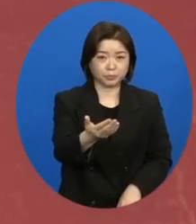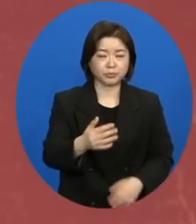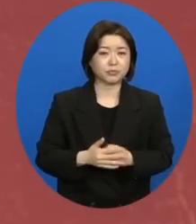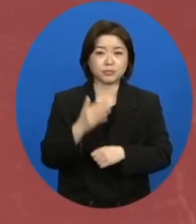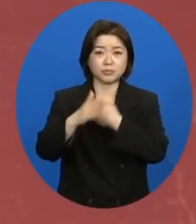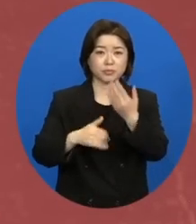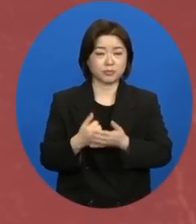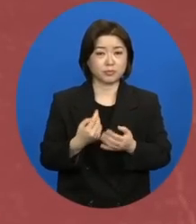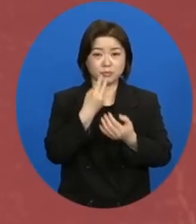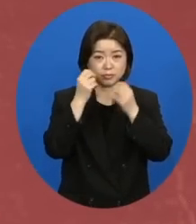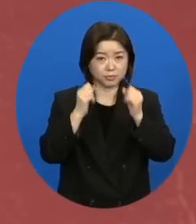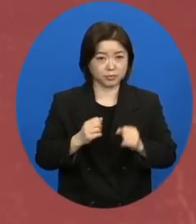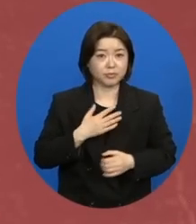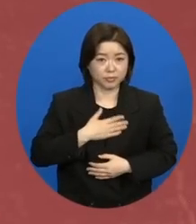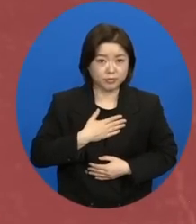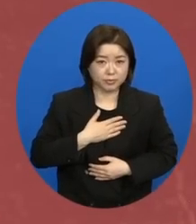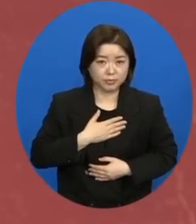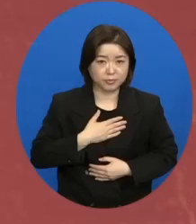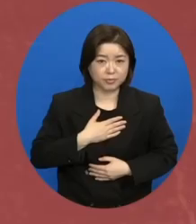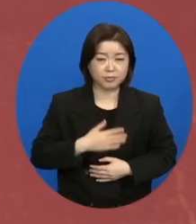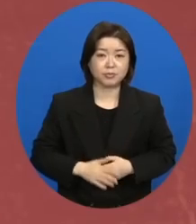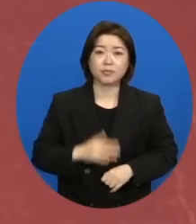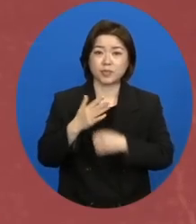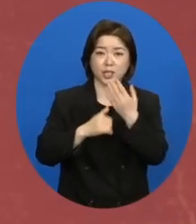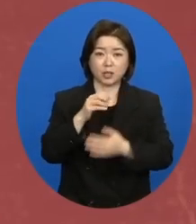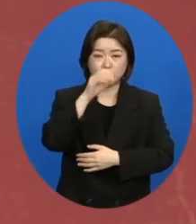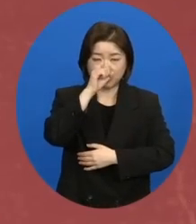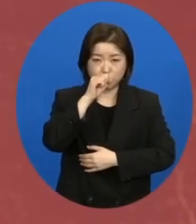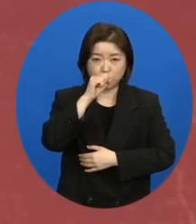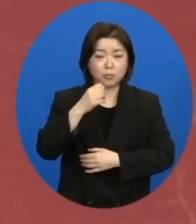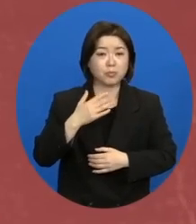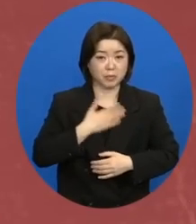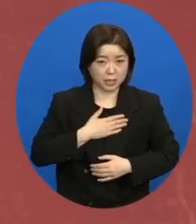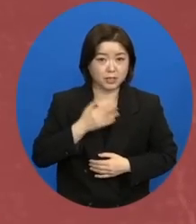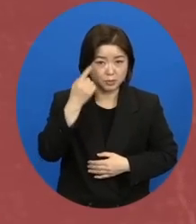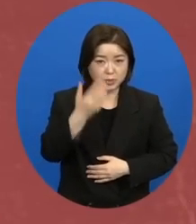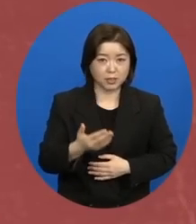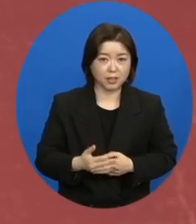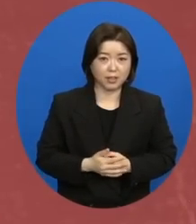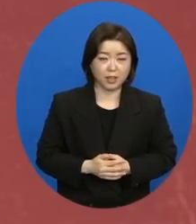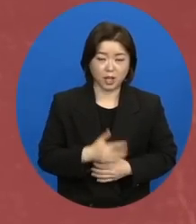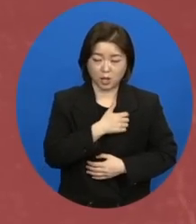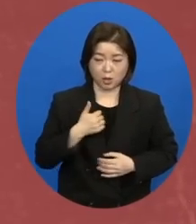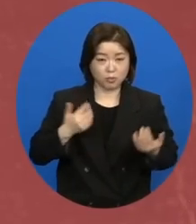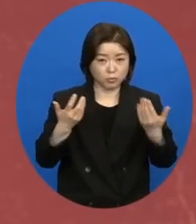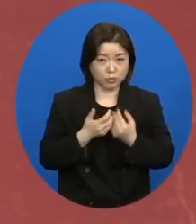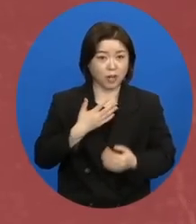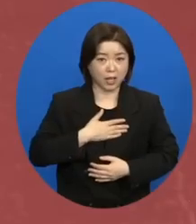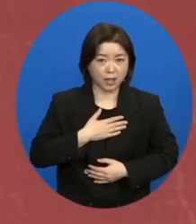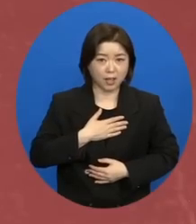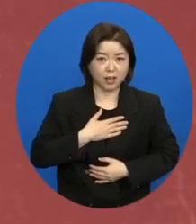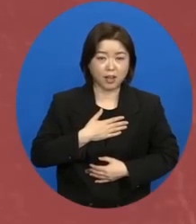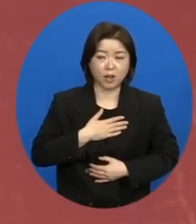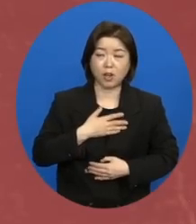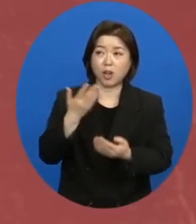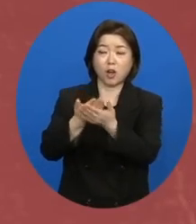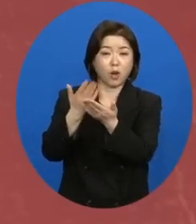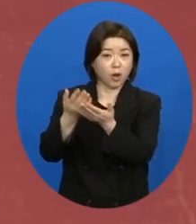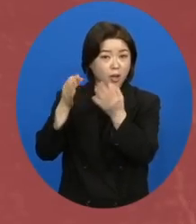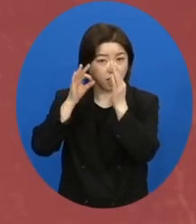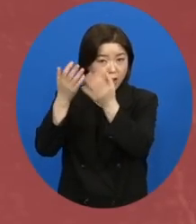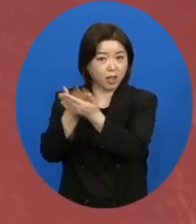하나님 살아계심 아십니까? 하나님 좋은 분 아십니까? 풍성한 거 아십니까?